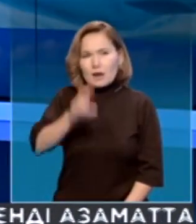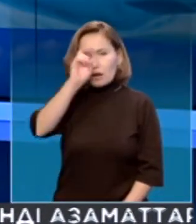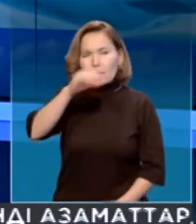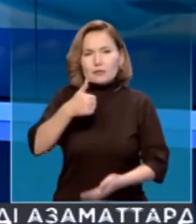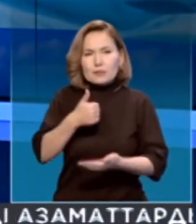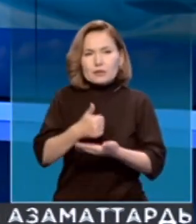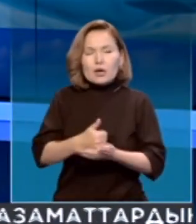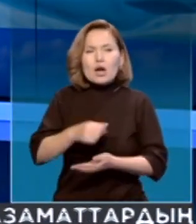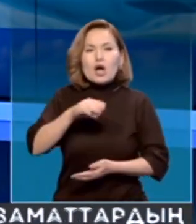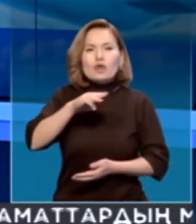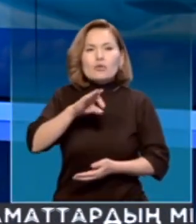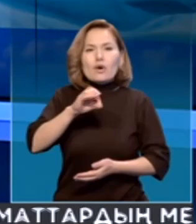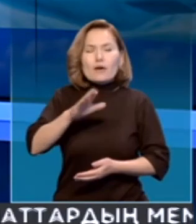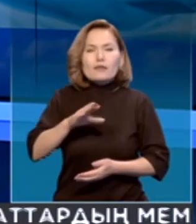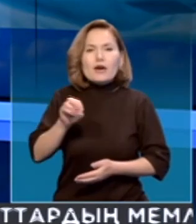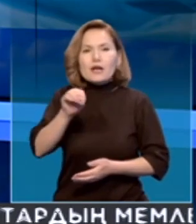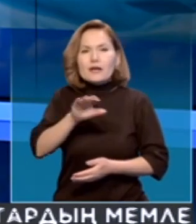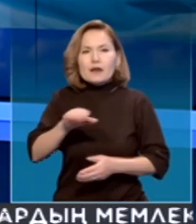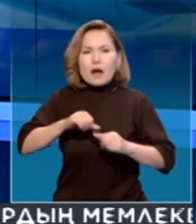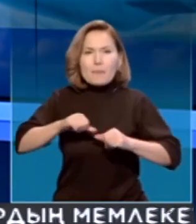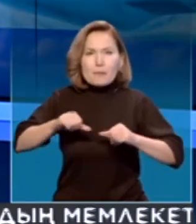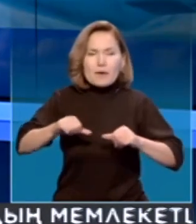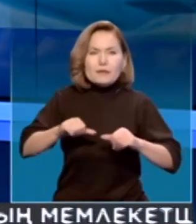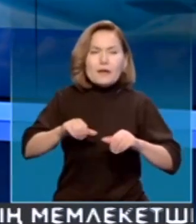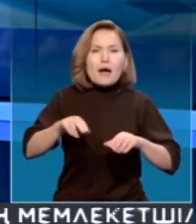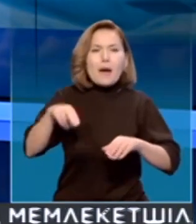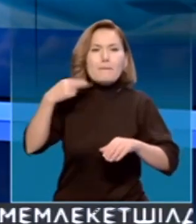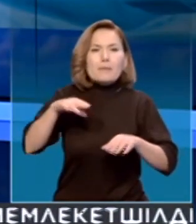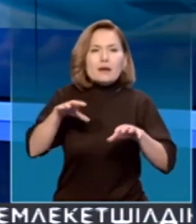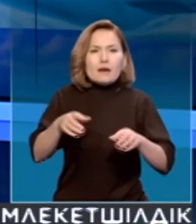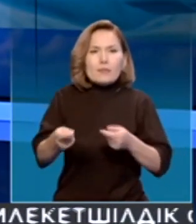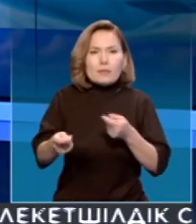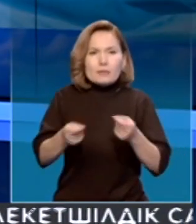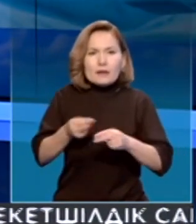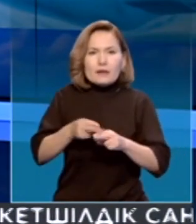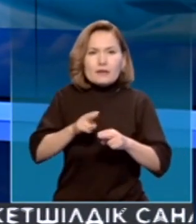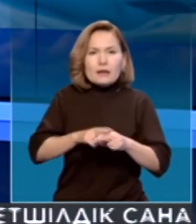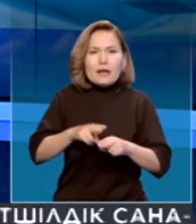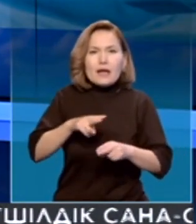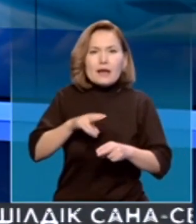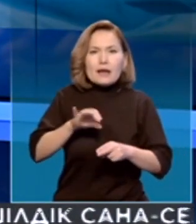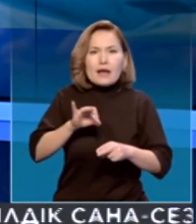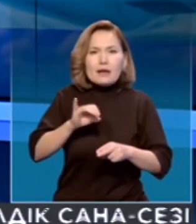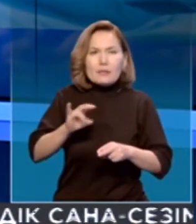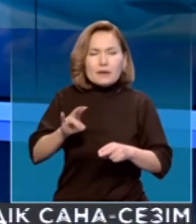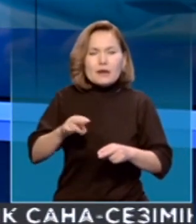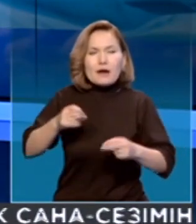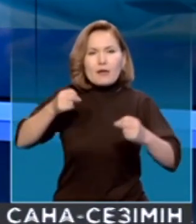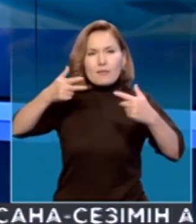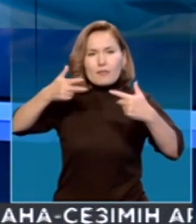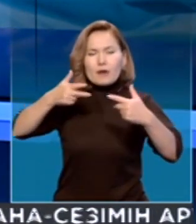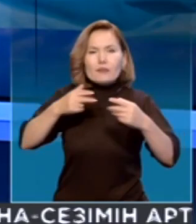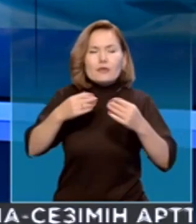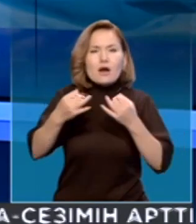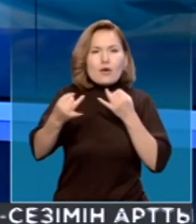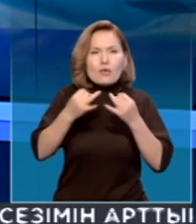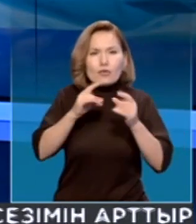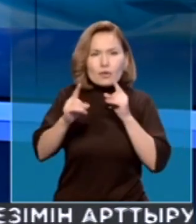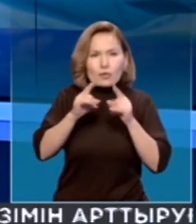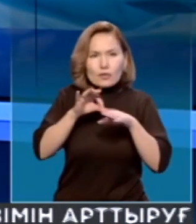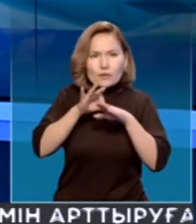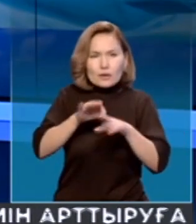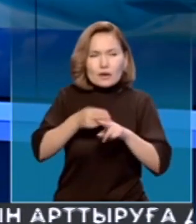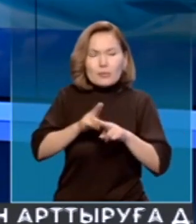Мемлекет басшысы Қасым-Жомарт Тоқаев, Еуропалық комиссияның президенті Урсула фон дер Ляйенмен бейнебайланыс форматында кездесу